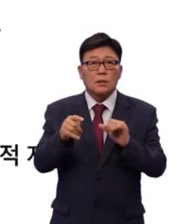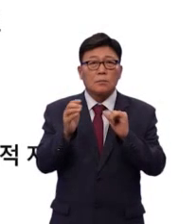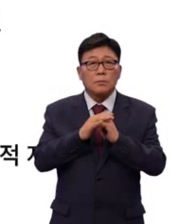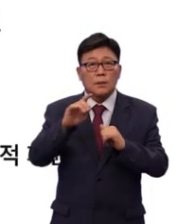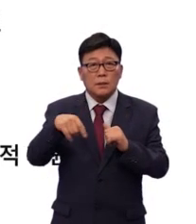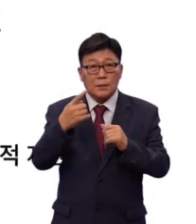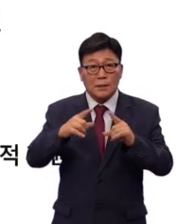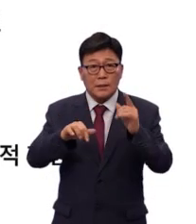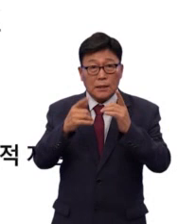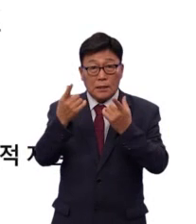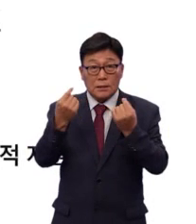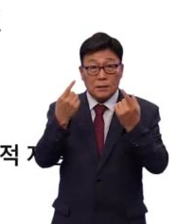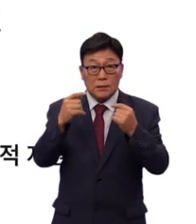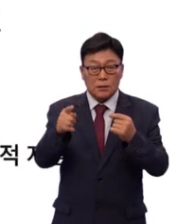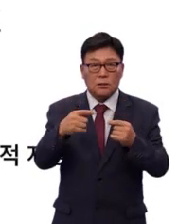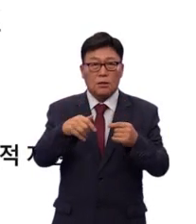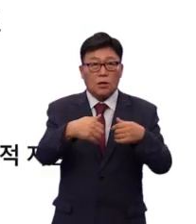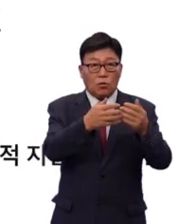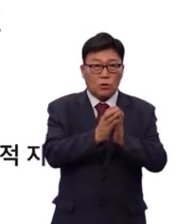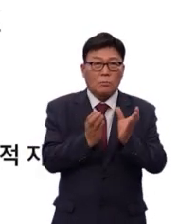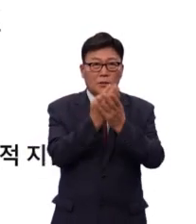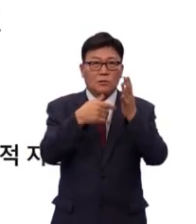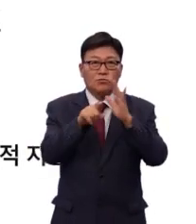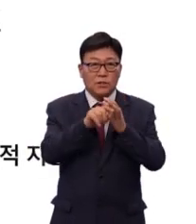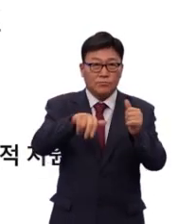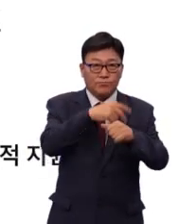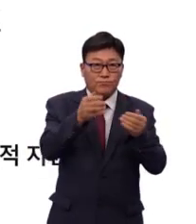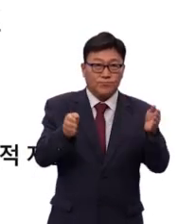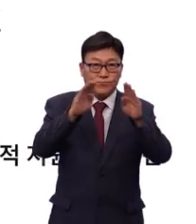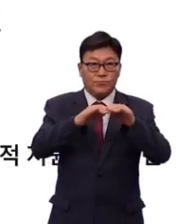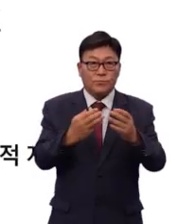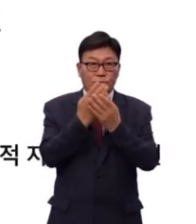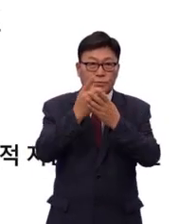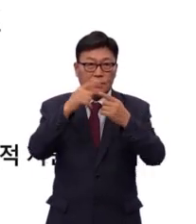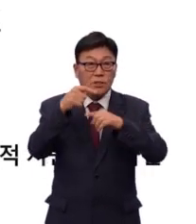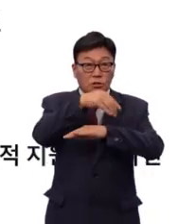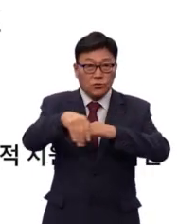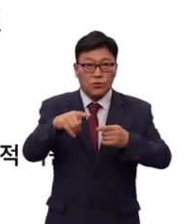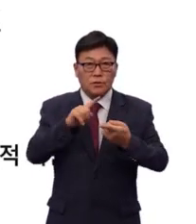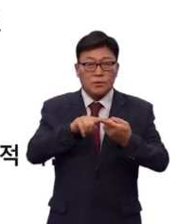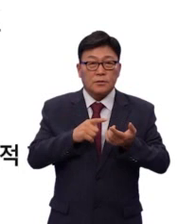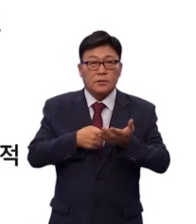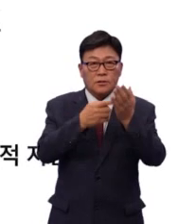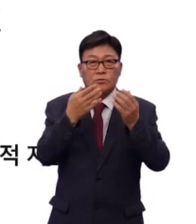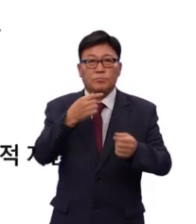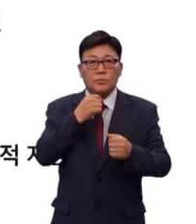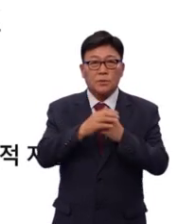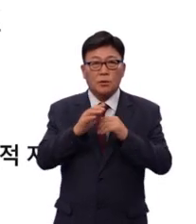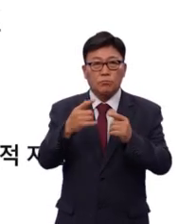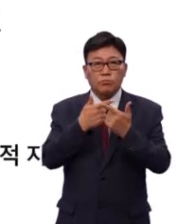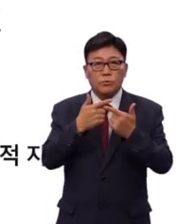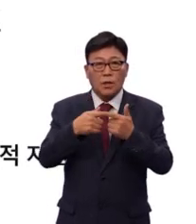우리는 다음과 같이 마을 공동체 활성화를 위해서 거점시설 운영에 관한 정책 제안을 하고자 합니다. 우선